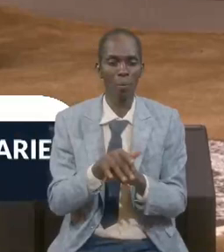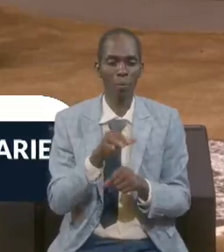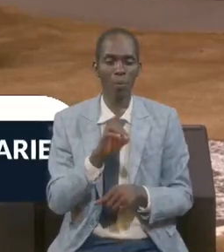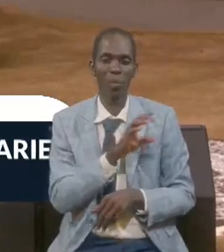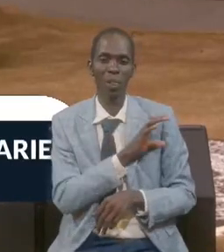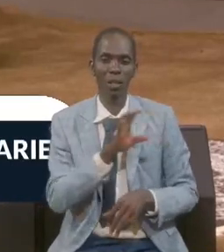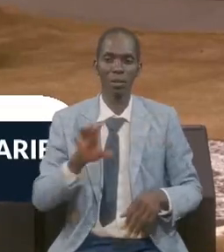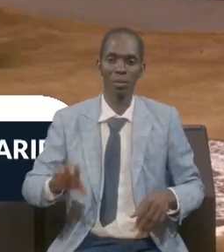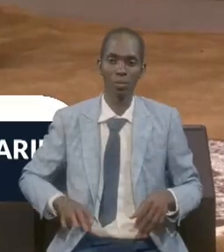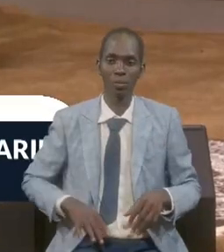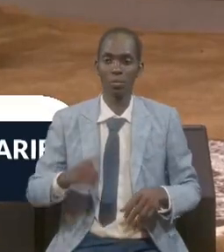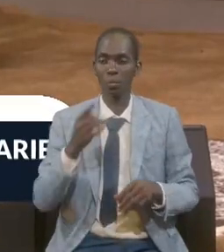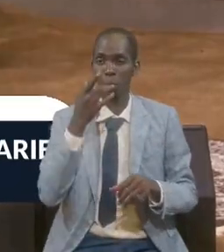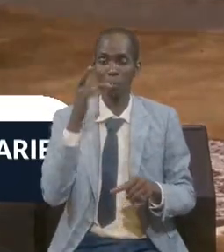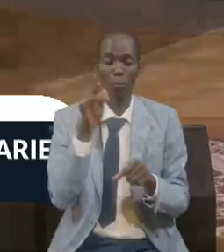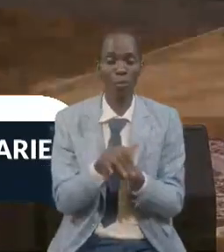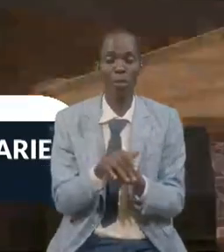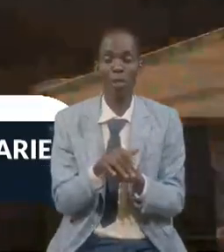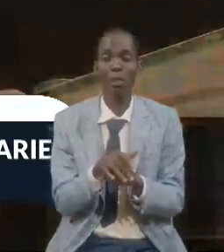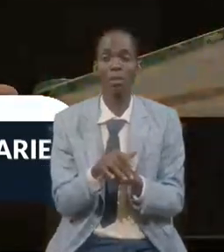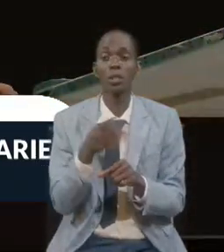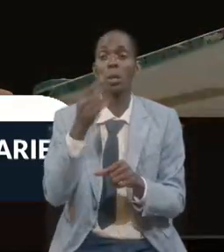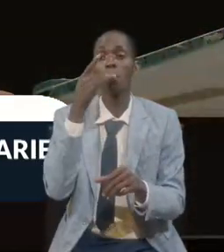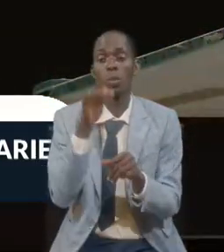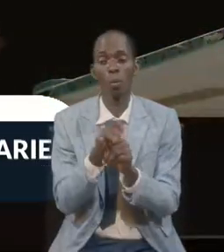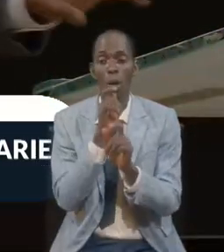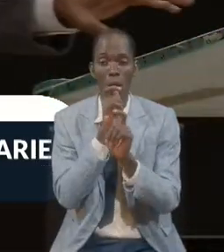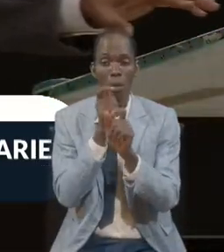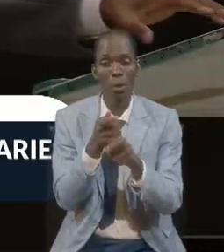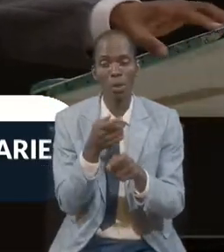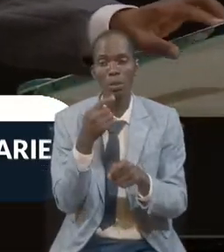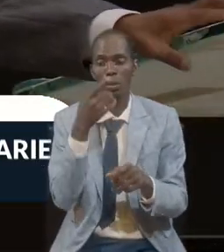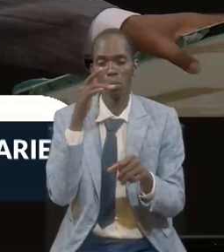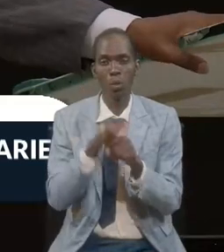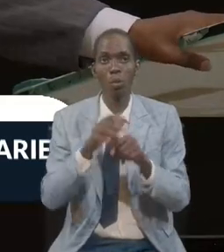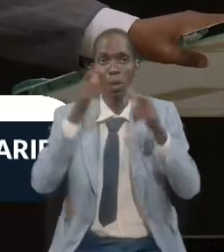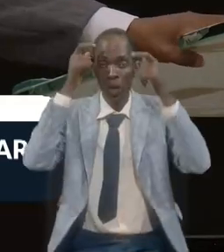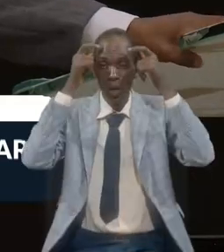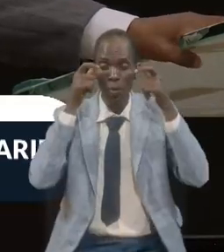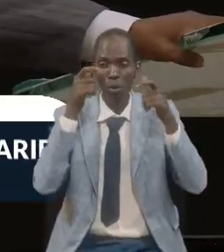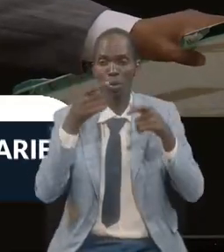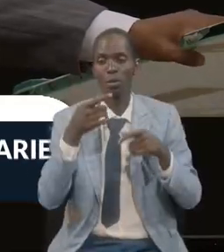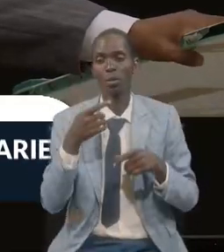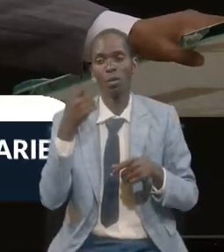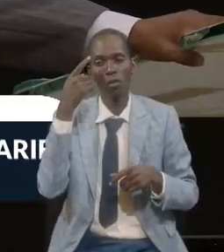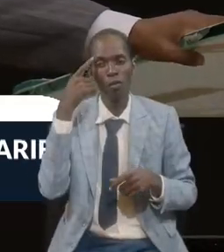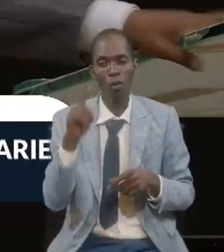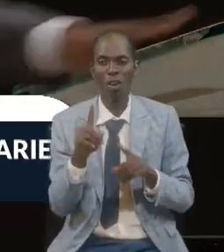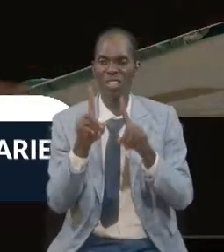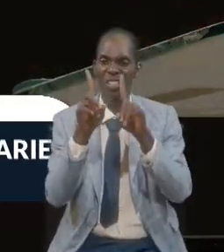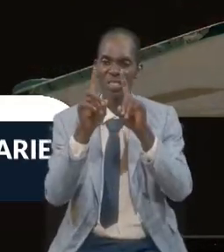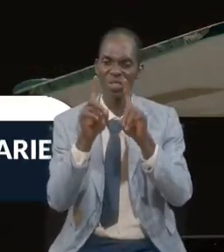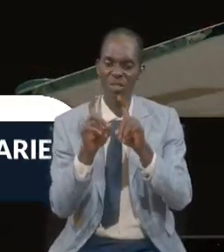promis. La récompense promise. Le prix promis aux